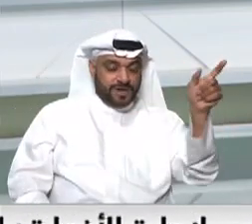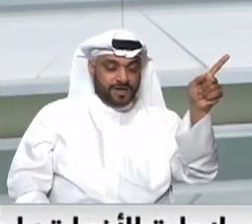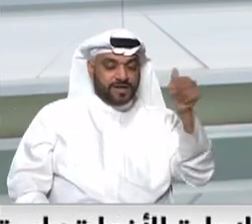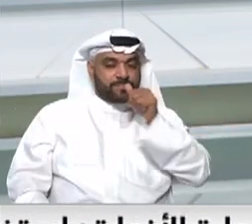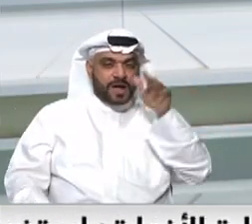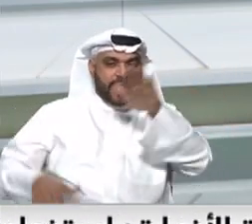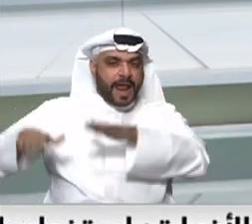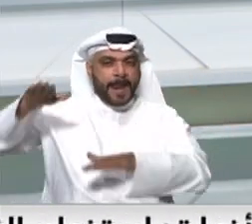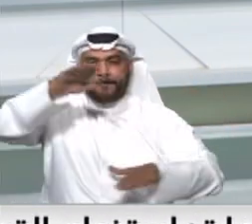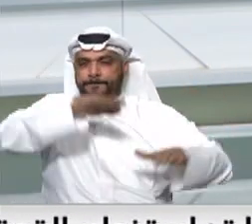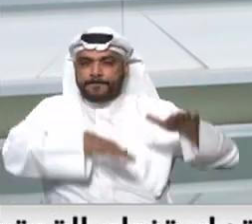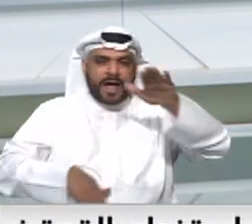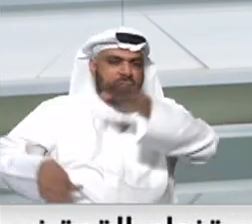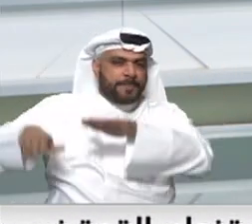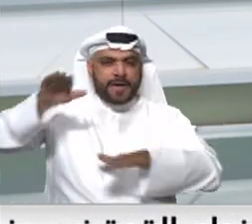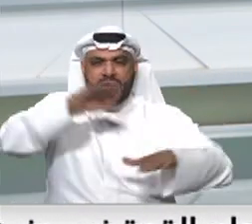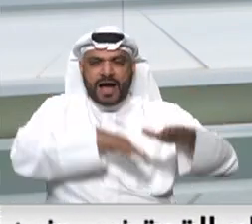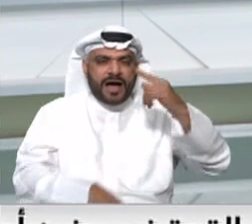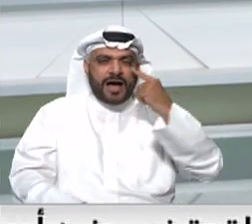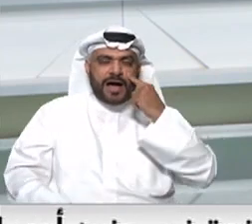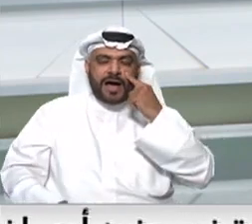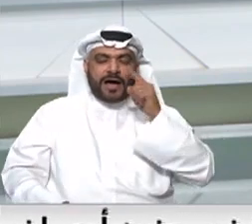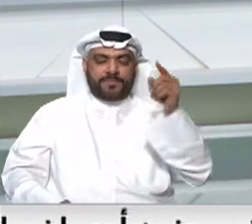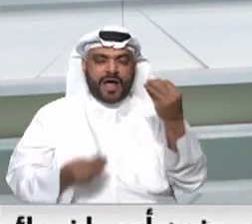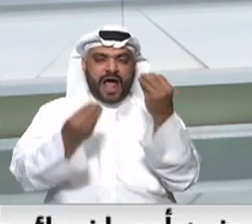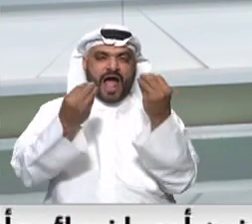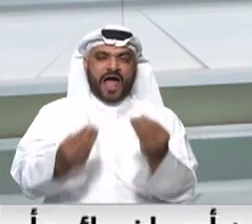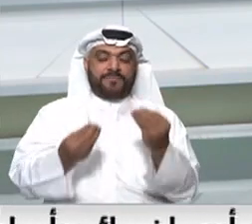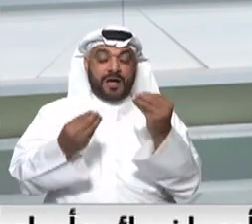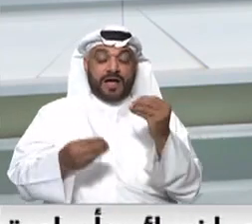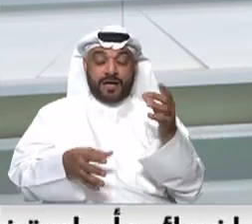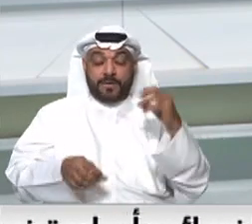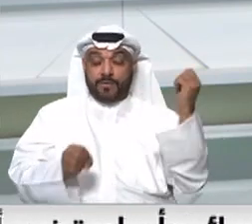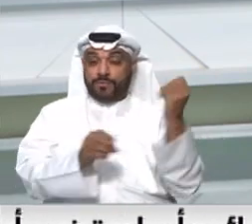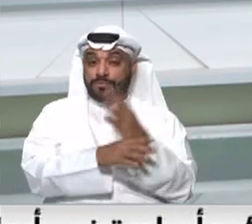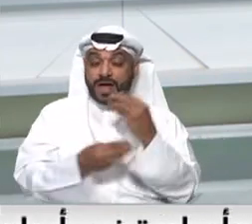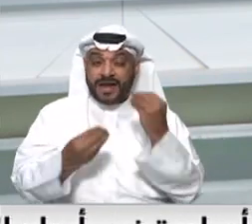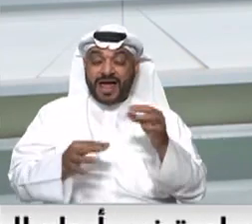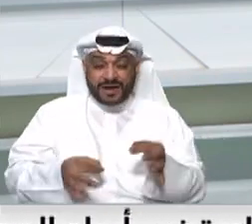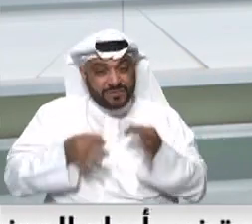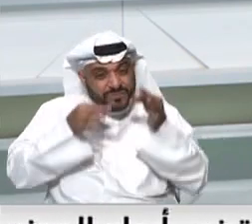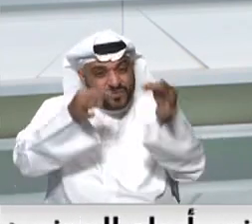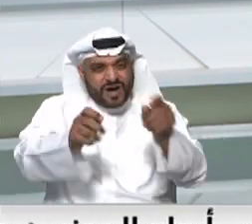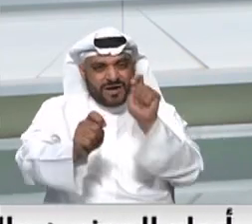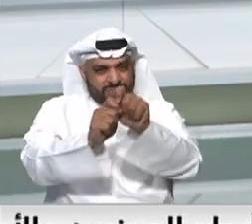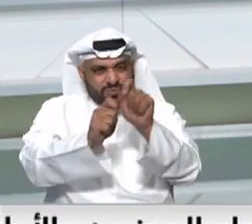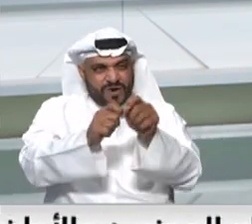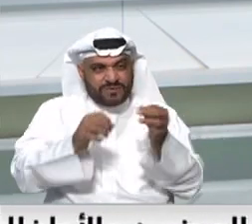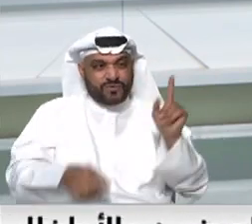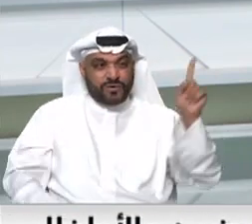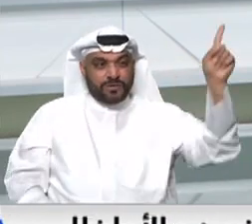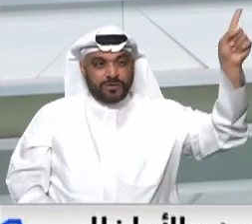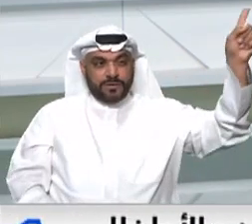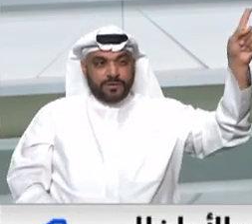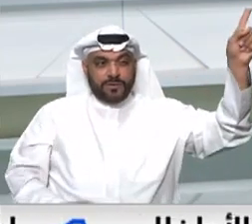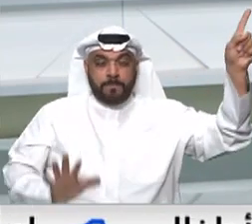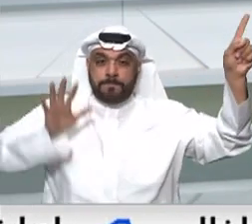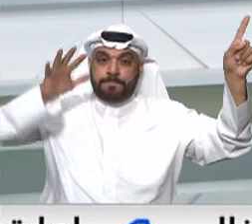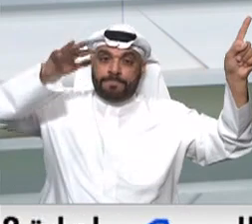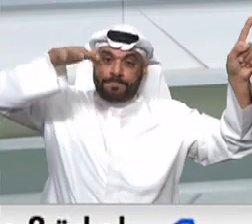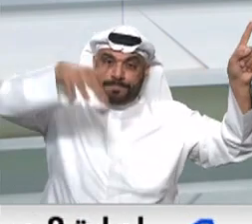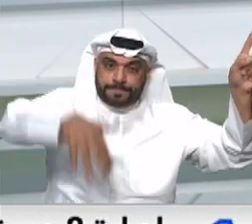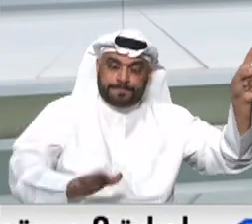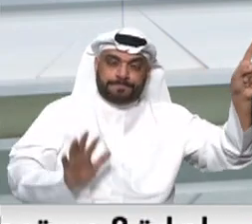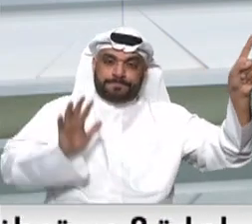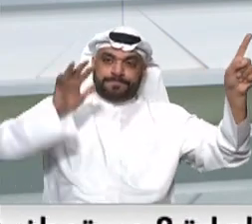عالي الموج اولا راح يكون من اثنين الى سته قدم لكن بعد ذلك تتراجع الامواج وتكون من اثنين الى خمسه ومن اثنين الى اربعه